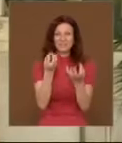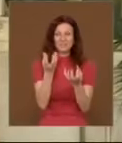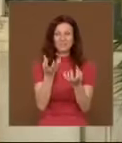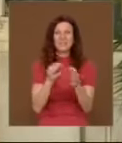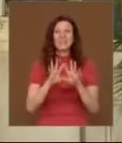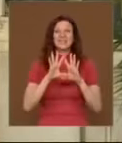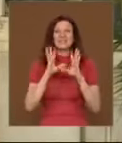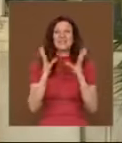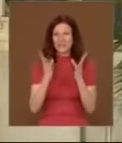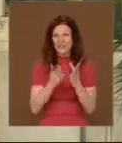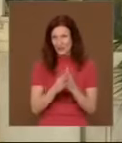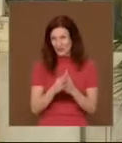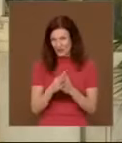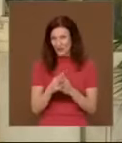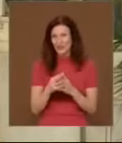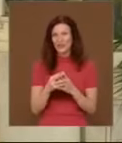всички